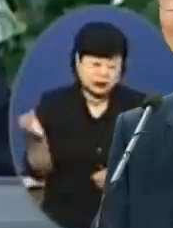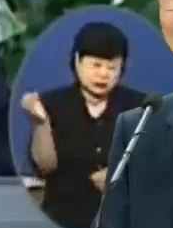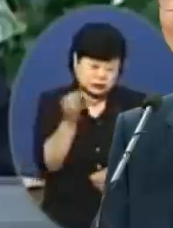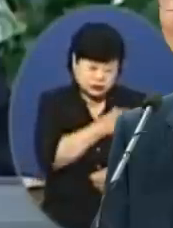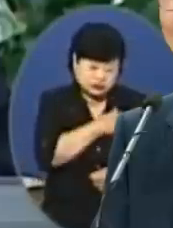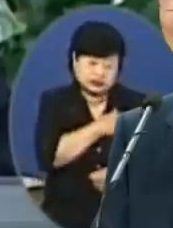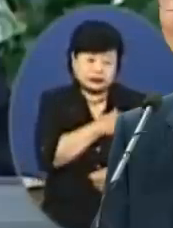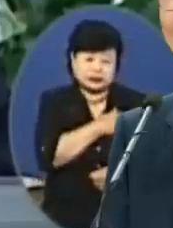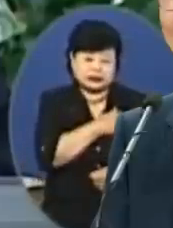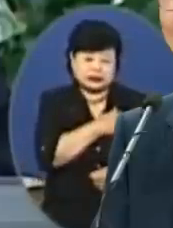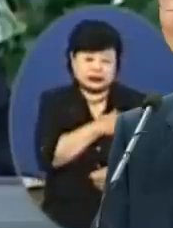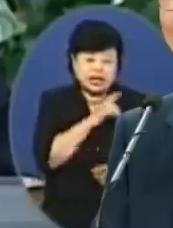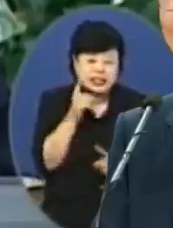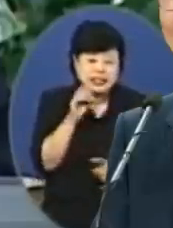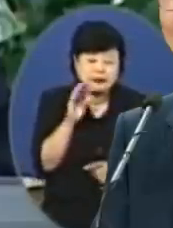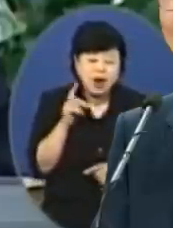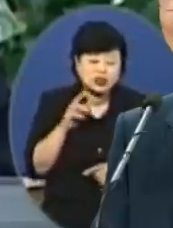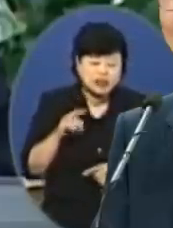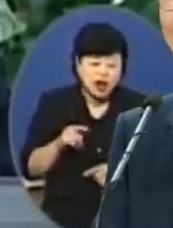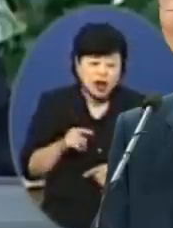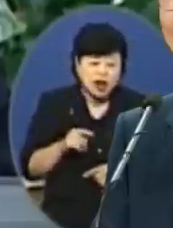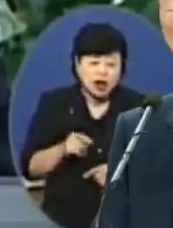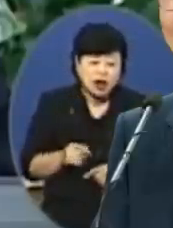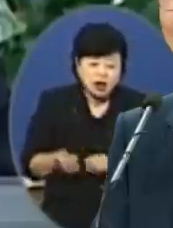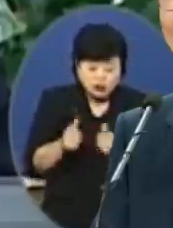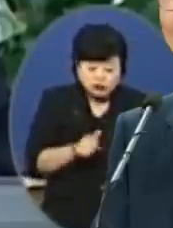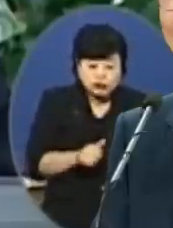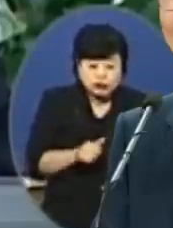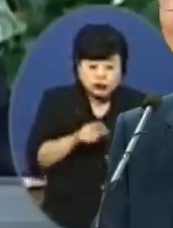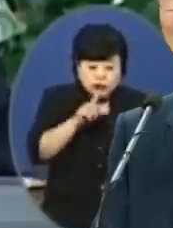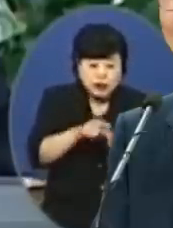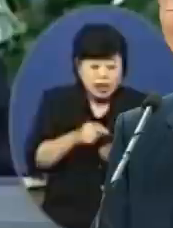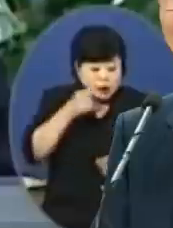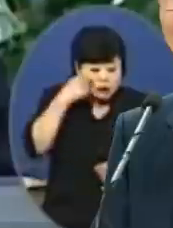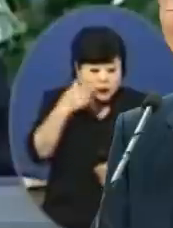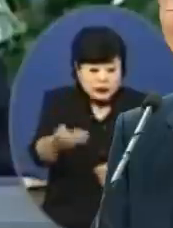씨가 세상을 뜨기 전에 질문을 던져놓고 세상을 떴습니다.